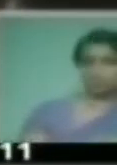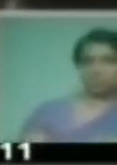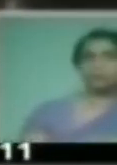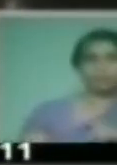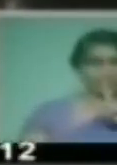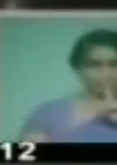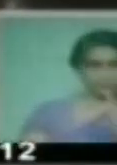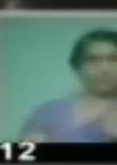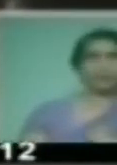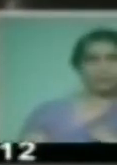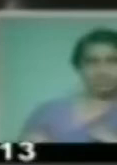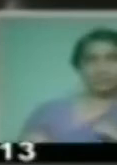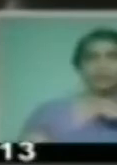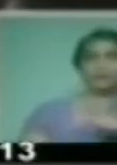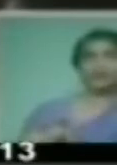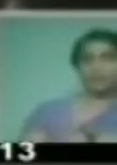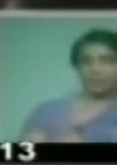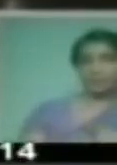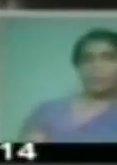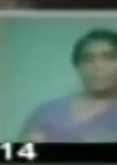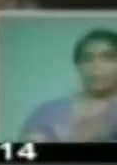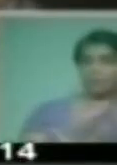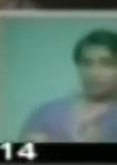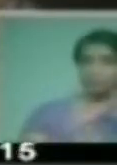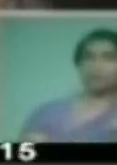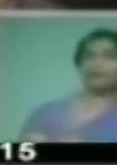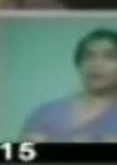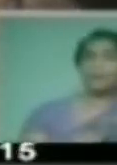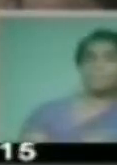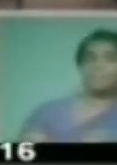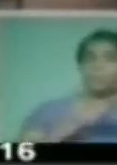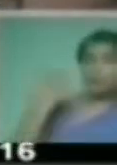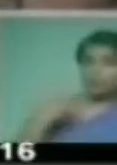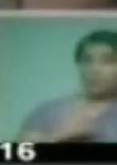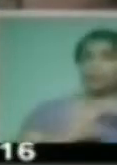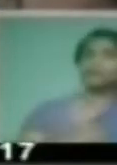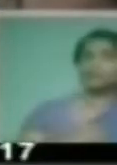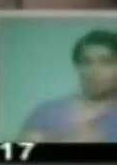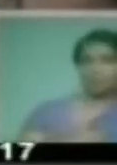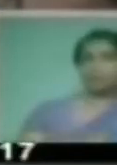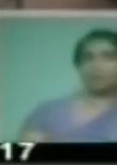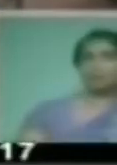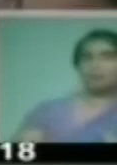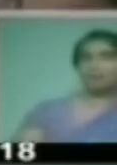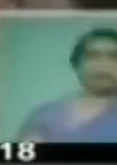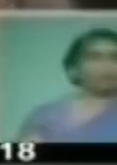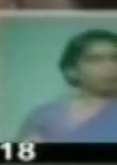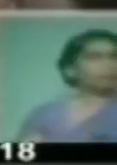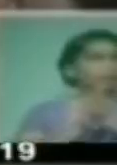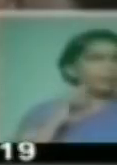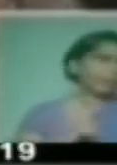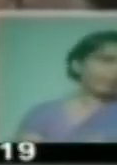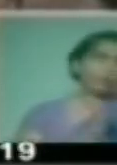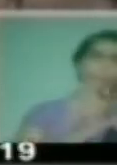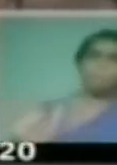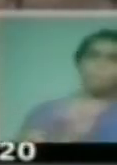மாற்றம் ஏற்படுத்தியதால் வரி வருமானம் 8.5% குறைவடைந்தது. அதை மீண்டும் 14% அதிகரிக்க தீர்மானிக்கப்பட்டுள்ளது. அரசாங்கம் கல்வி